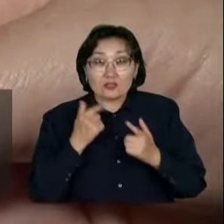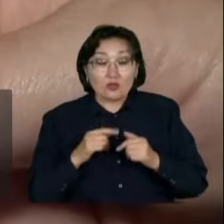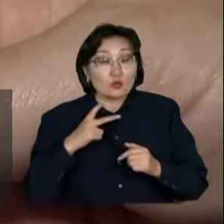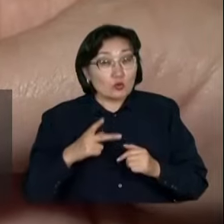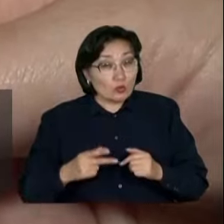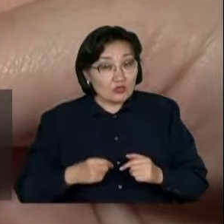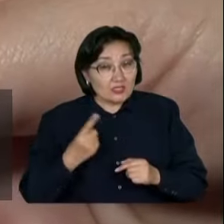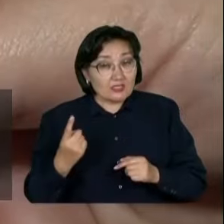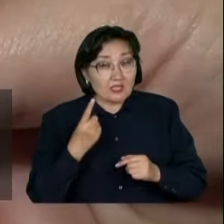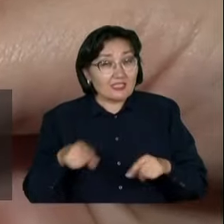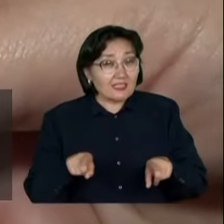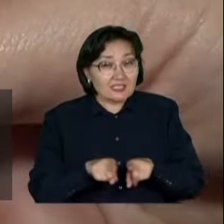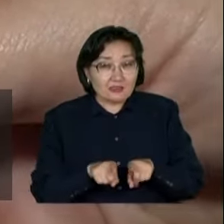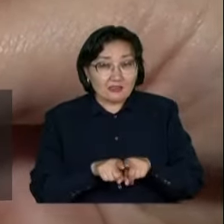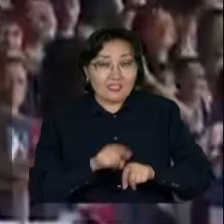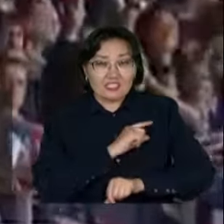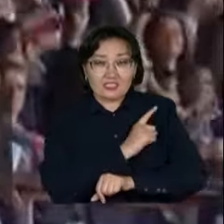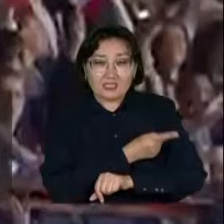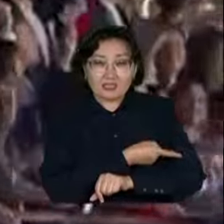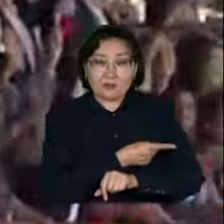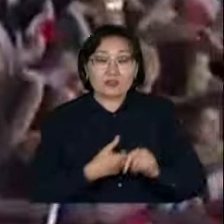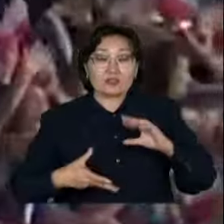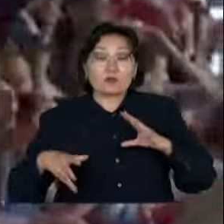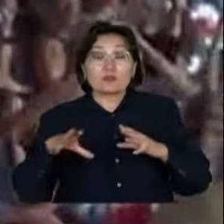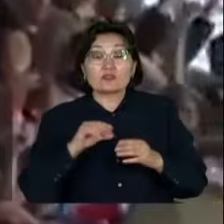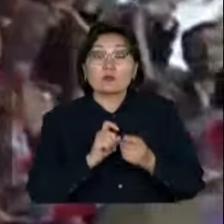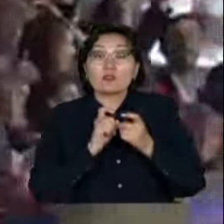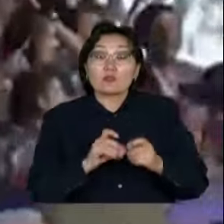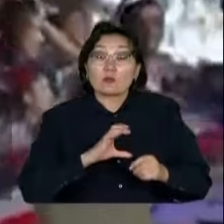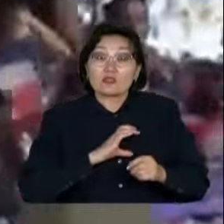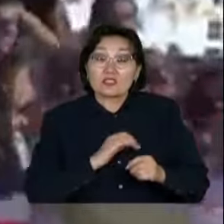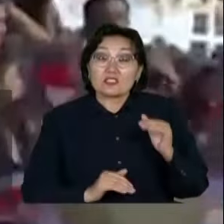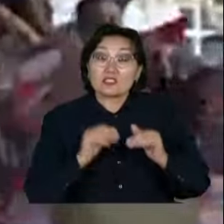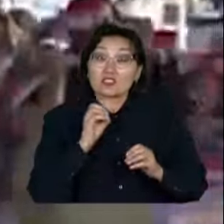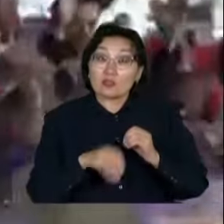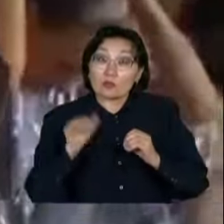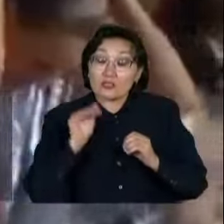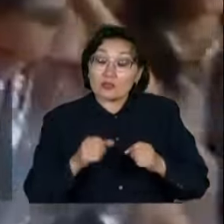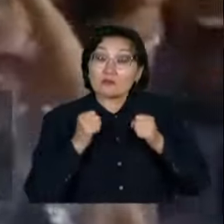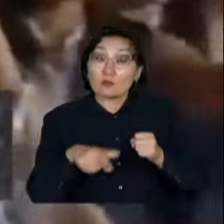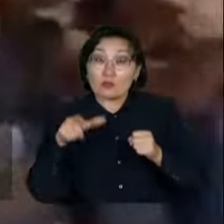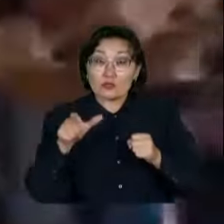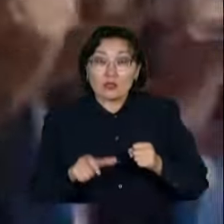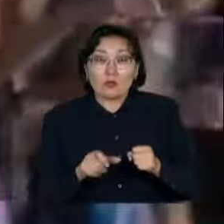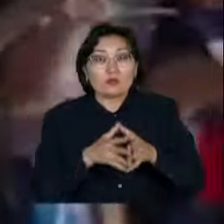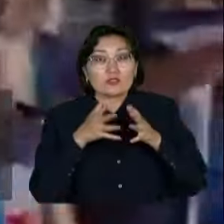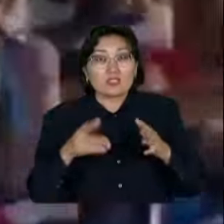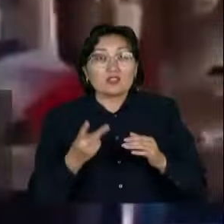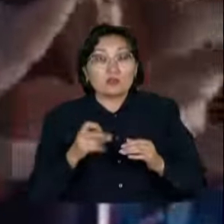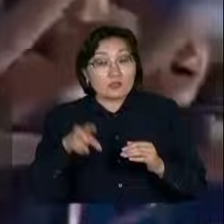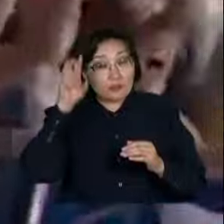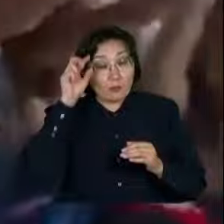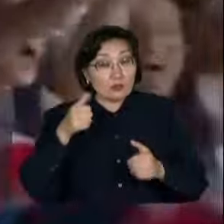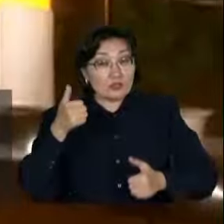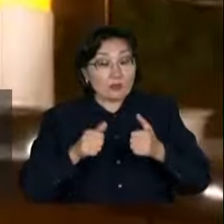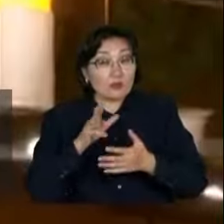и такая сильная. Всего в борьбу за медали вступили свыше 10 тысяч спортсменов из более 200 стран.